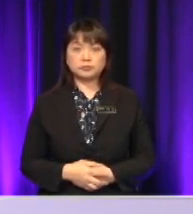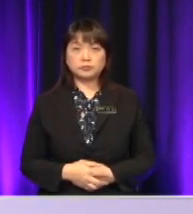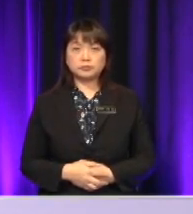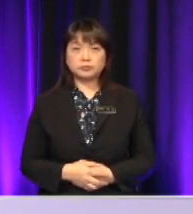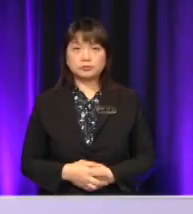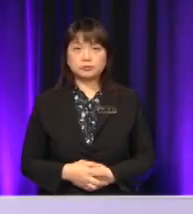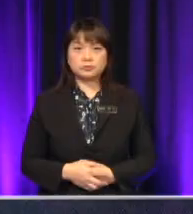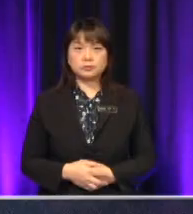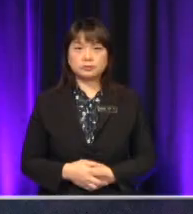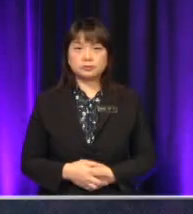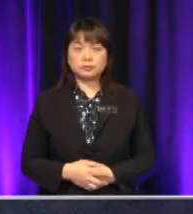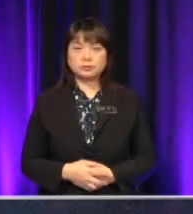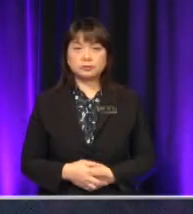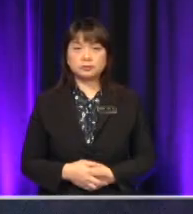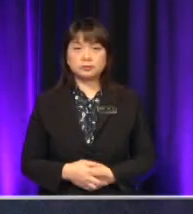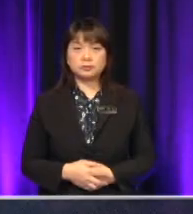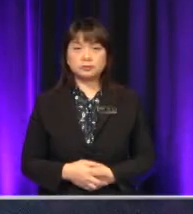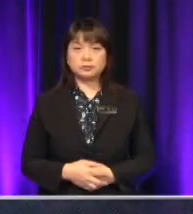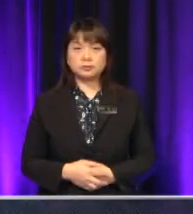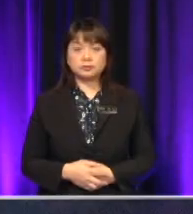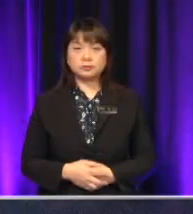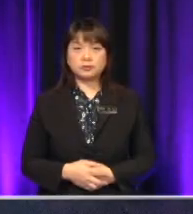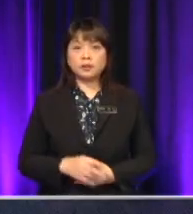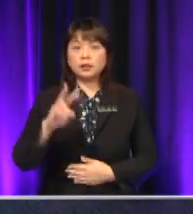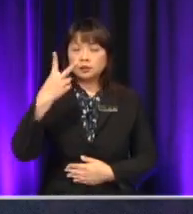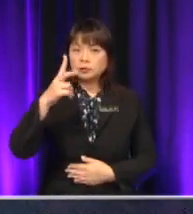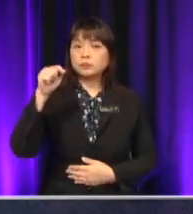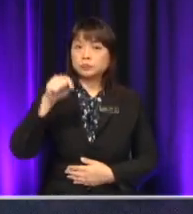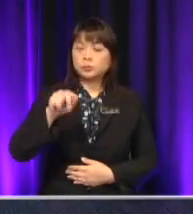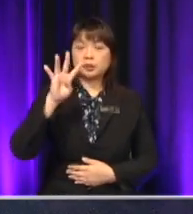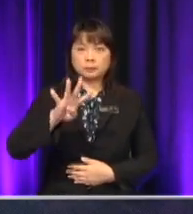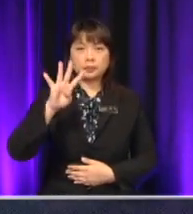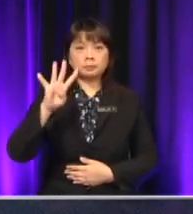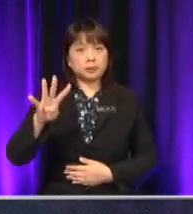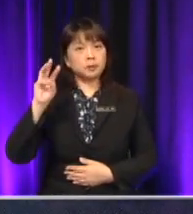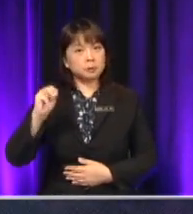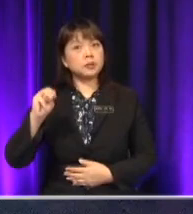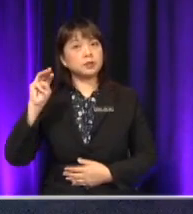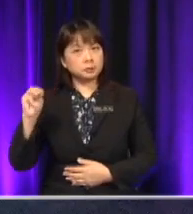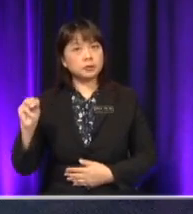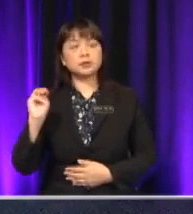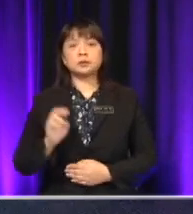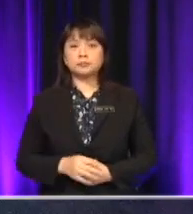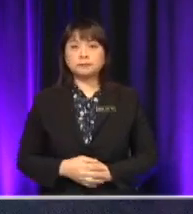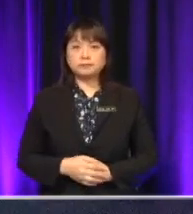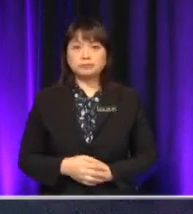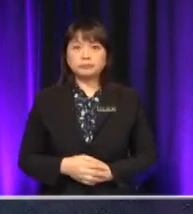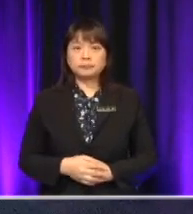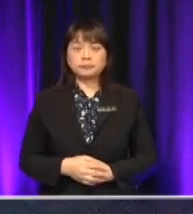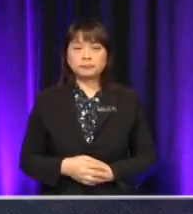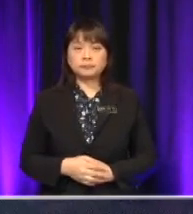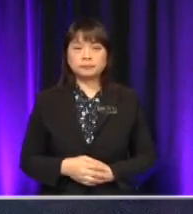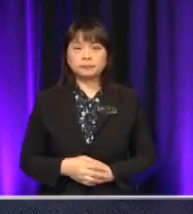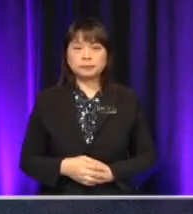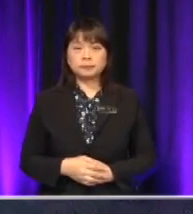Okey. Jadi kat sini kita dapat 12.44 milimeter. Mililiter. Kita dapat pula